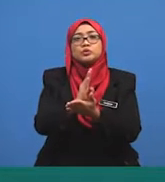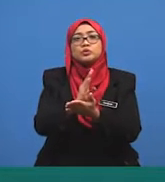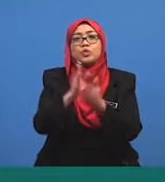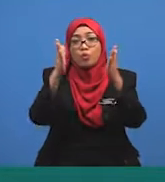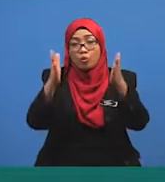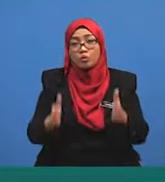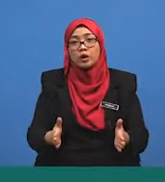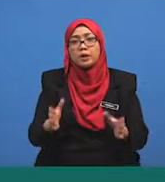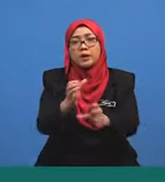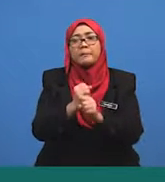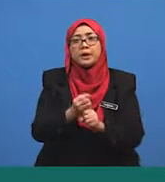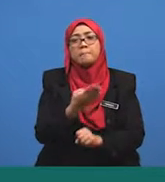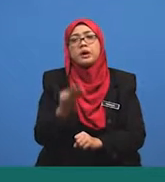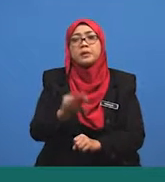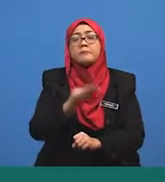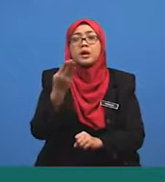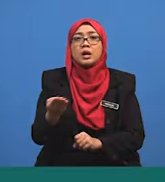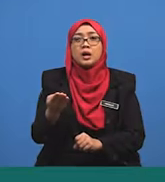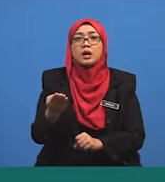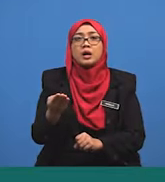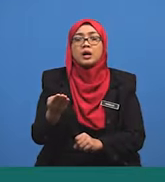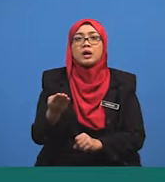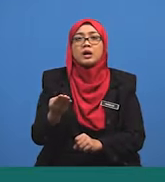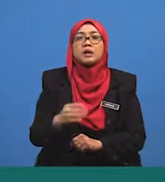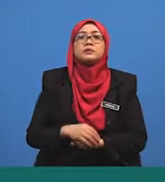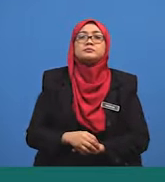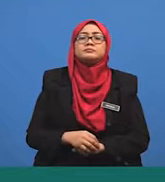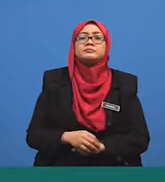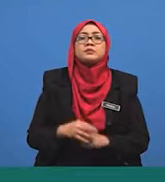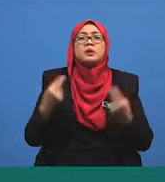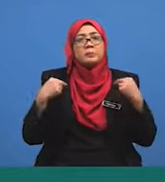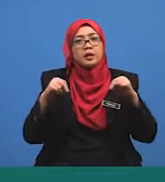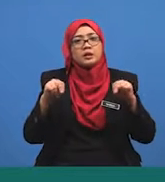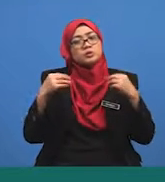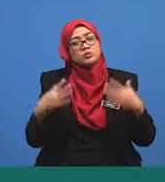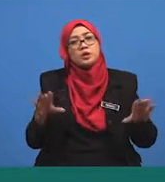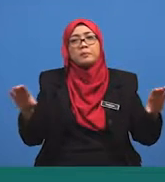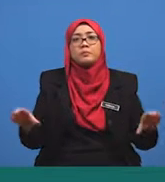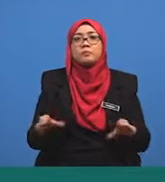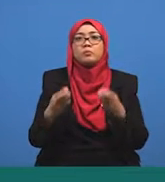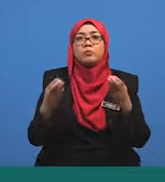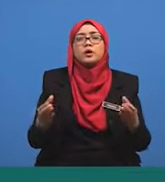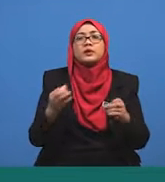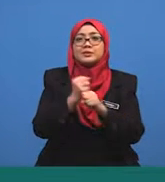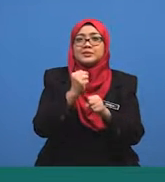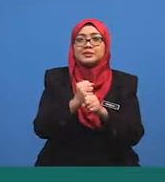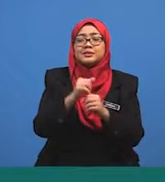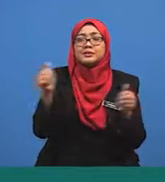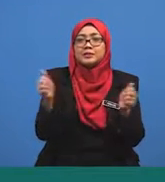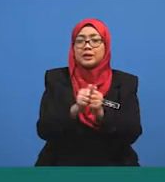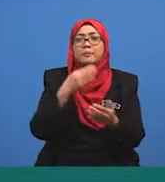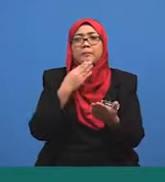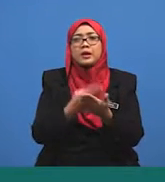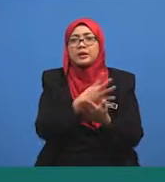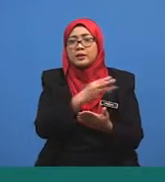pengguna mendapatkan barang-barang keperluannya. Peniaga telah melaksanakan fardu kifayah di mana mereka mudahkan